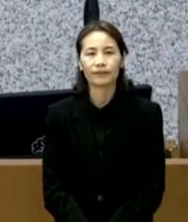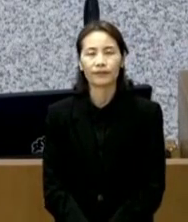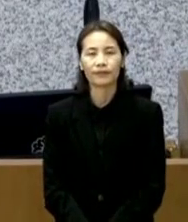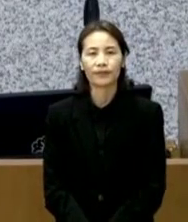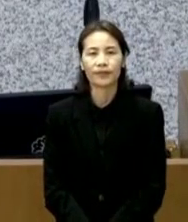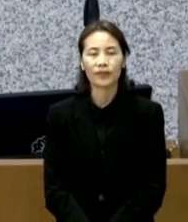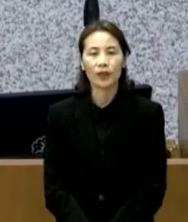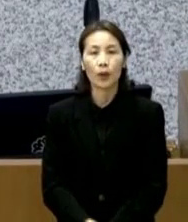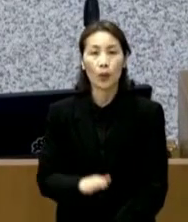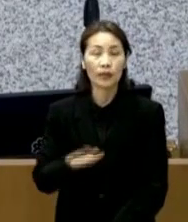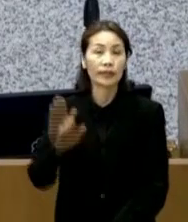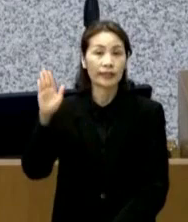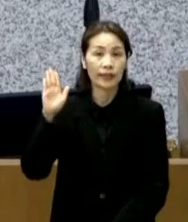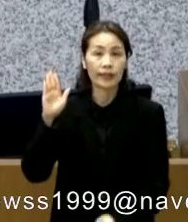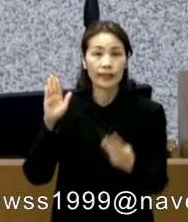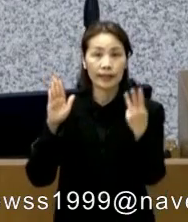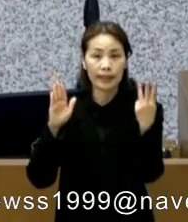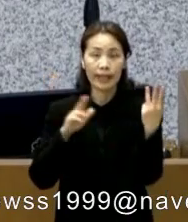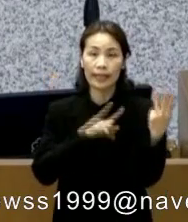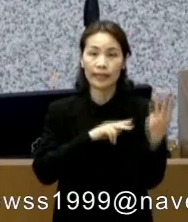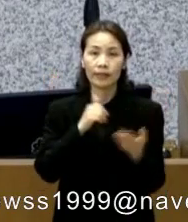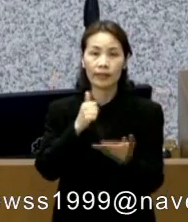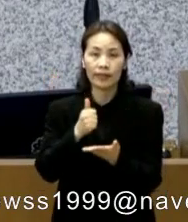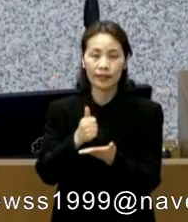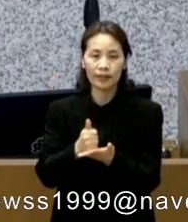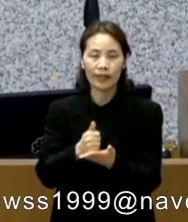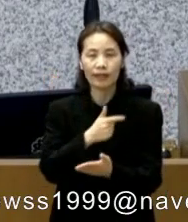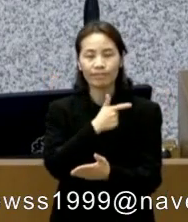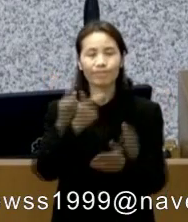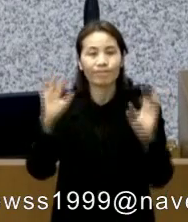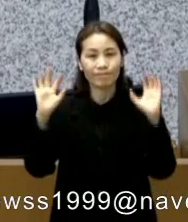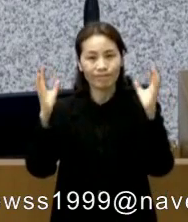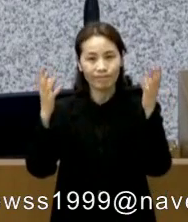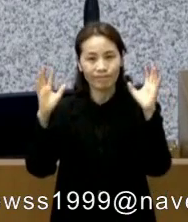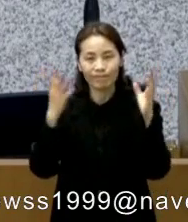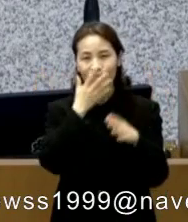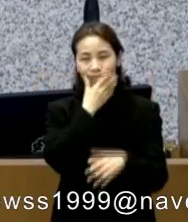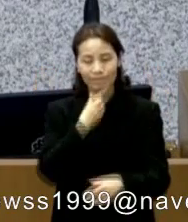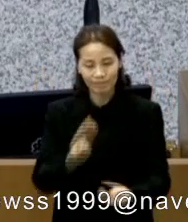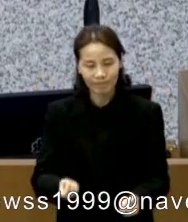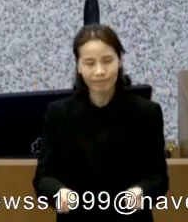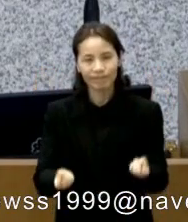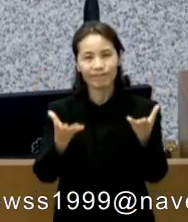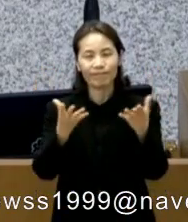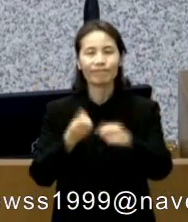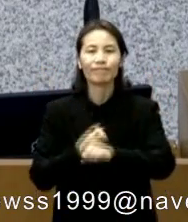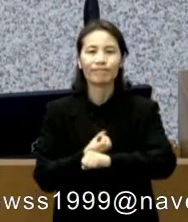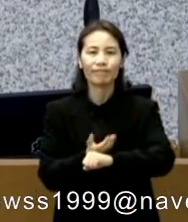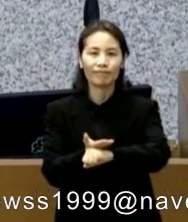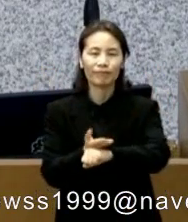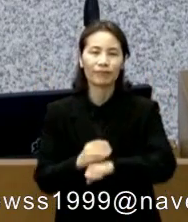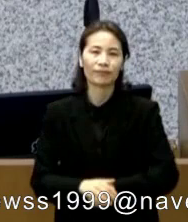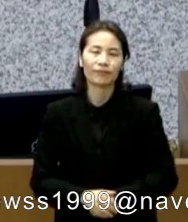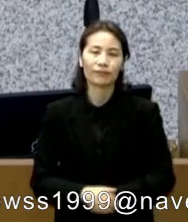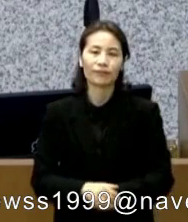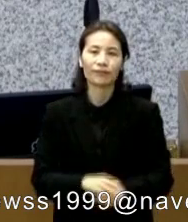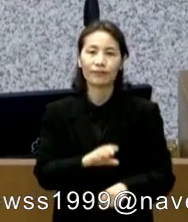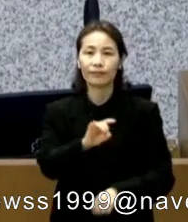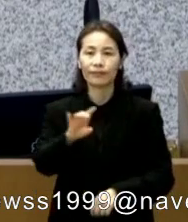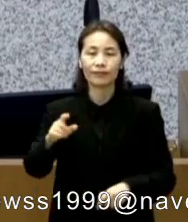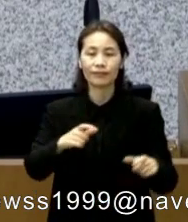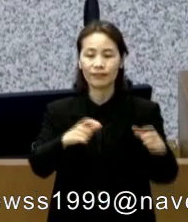오늘 선서를 하신 세 분의 의원님들께 진심으로 환영과 축하의 인사를 전합니다. 각 지역을